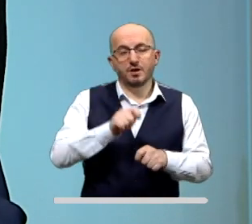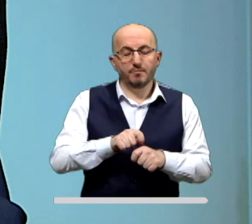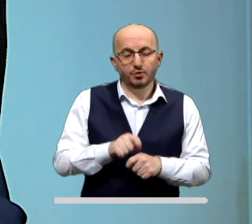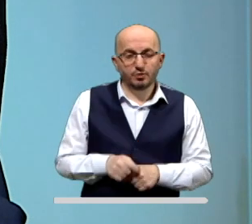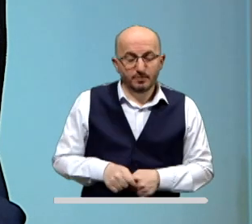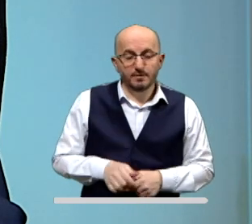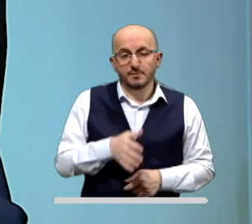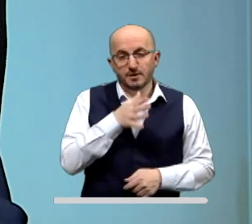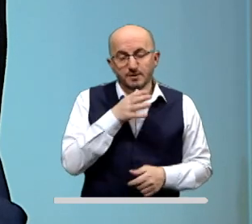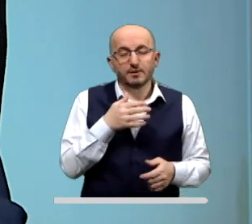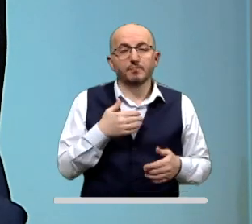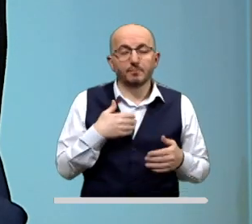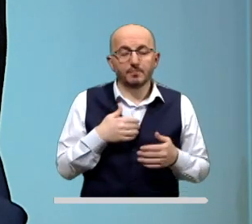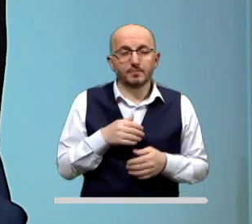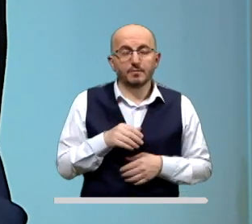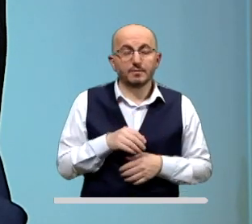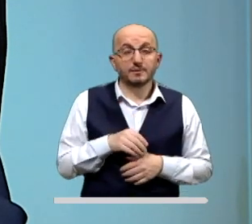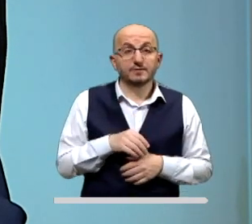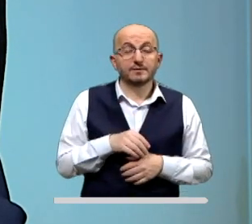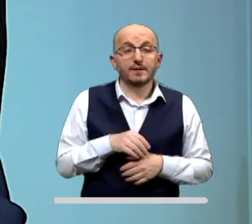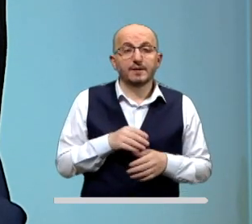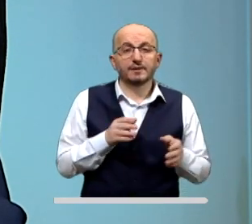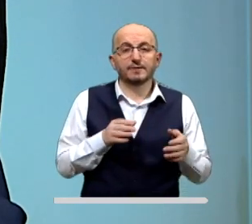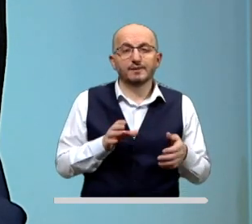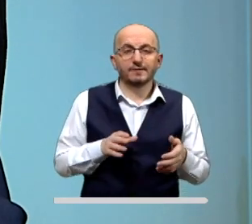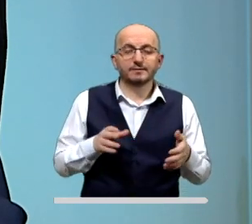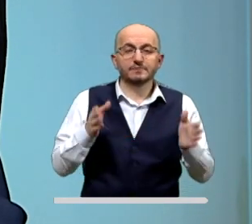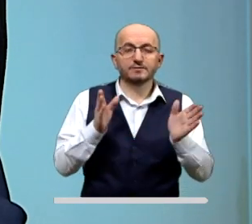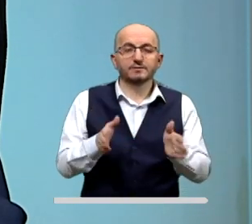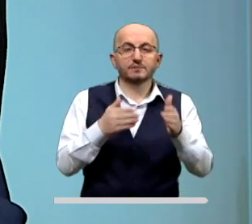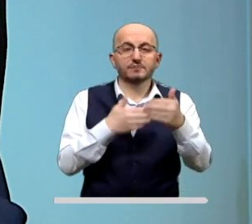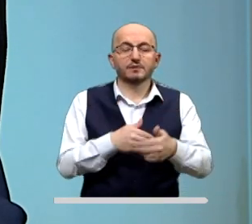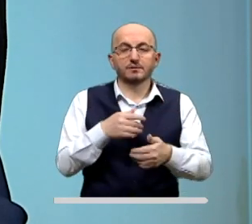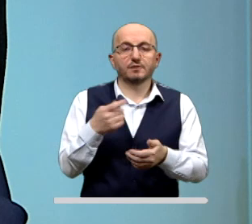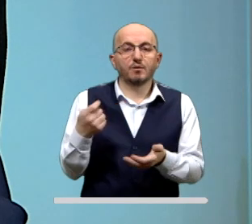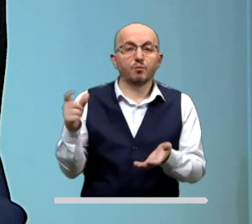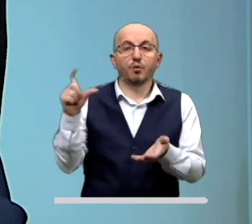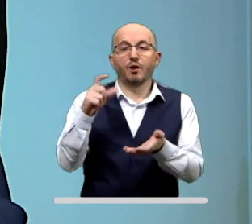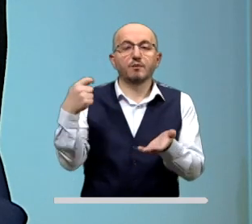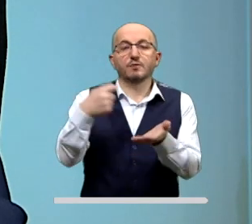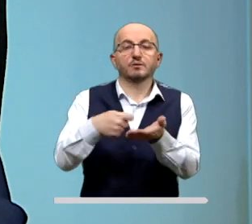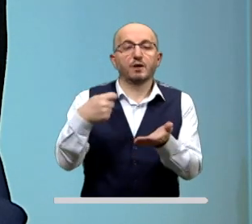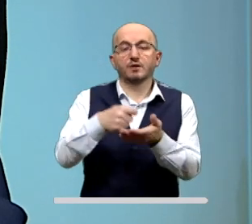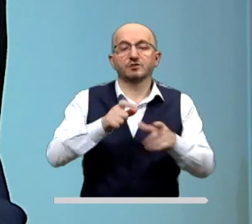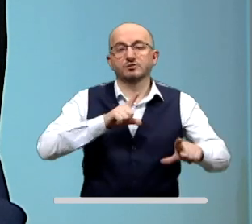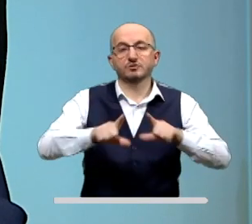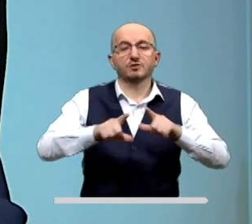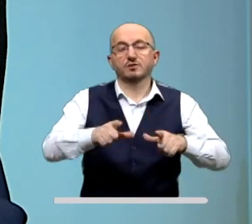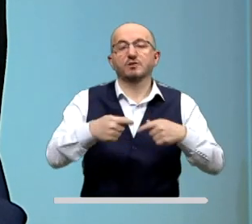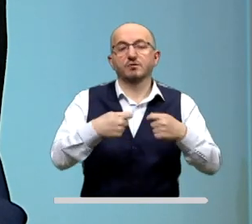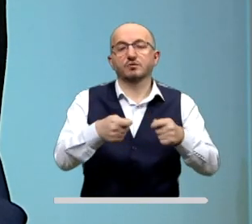Bildiğim kadarıyla herhalde ilgili sendikalar da bu aidatları ihtiyaçlarında kullanıyorlar